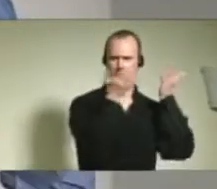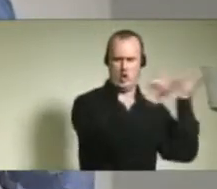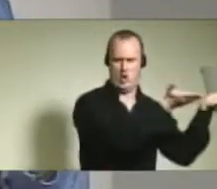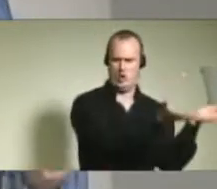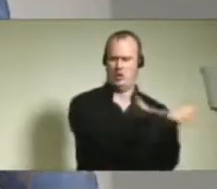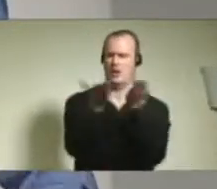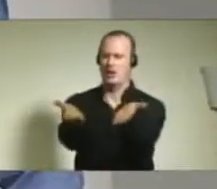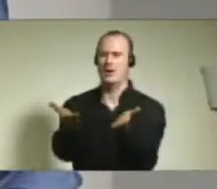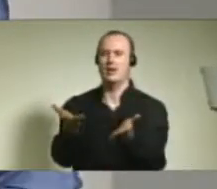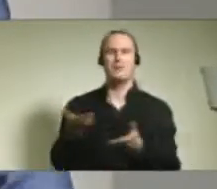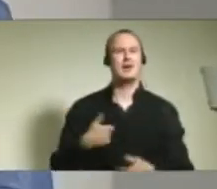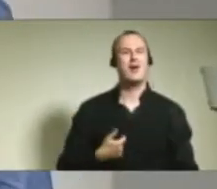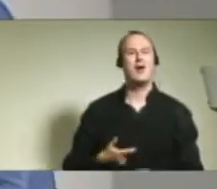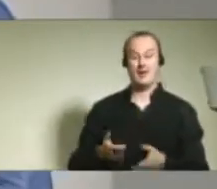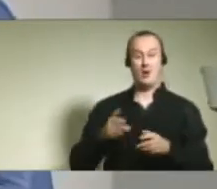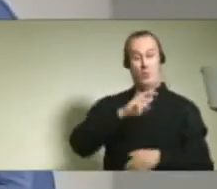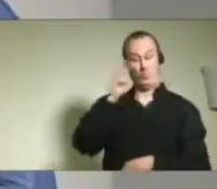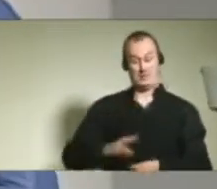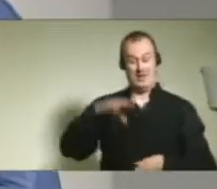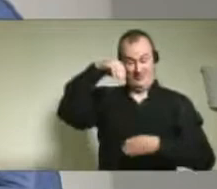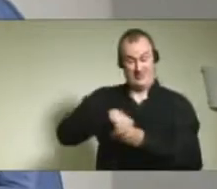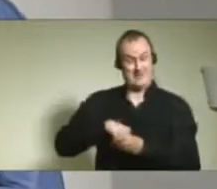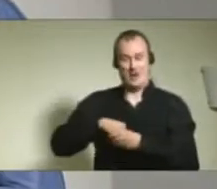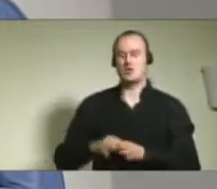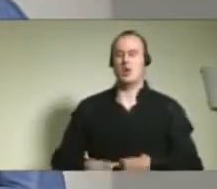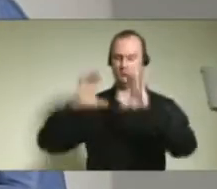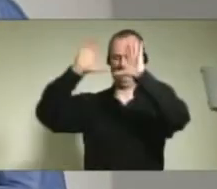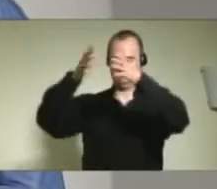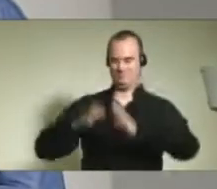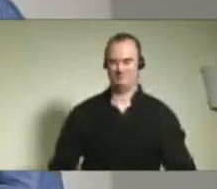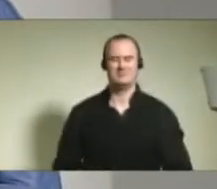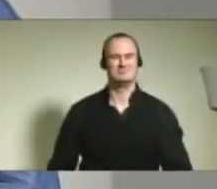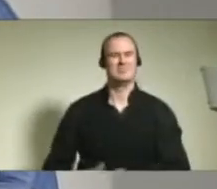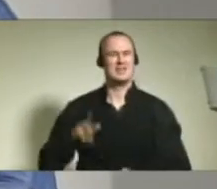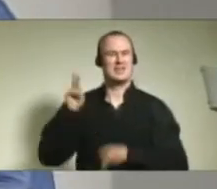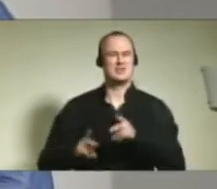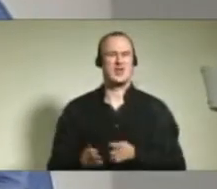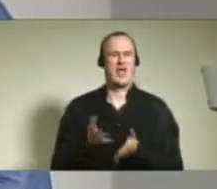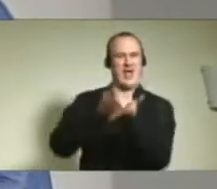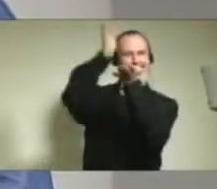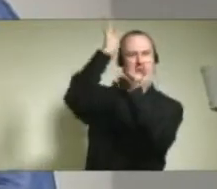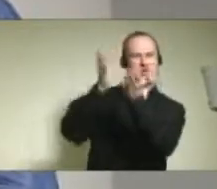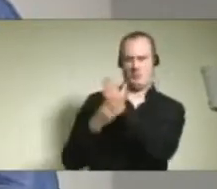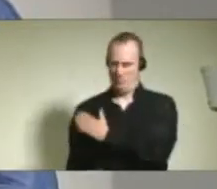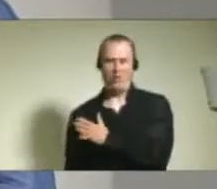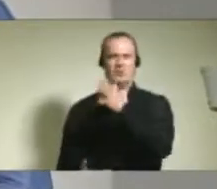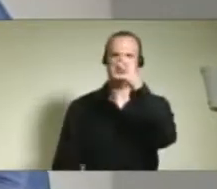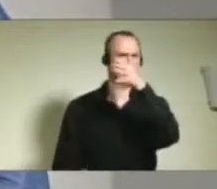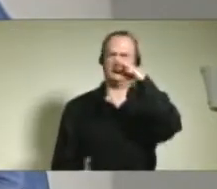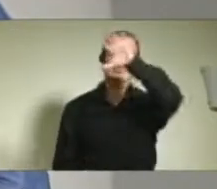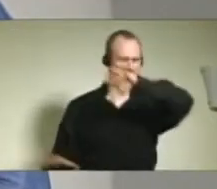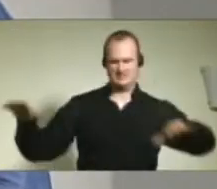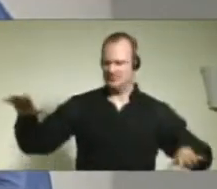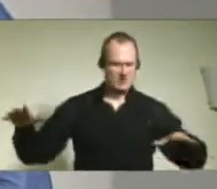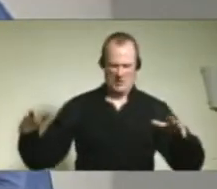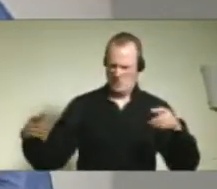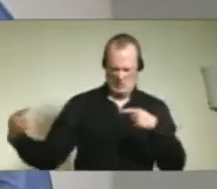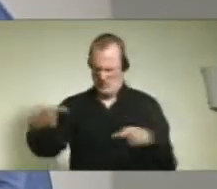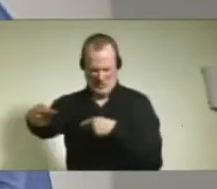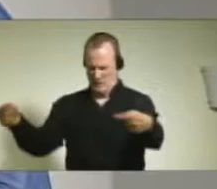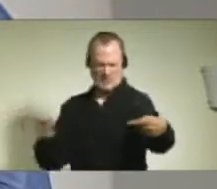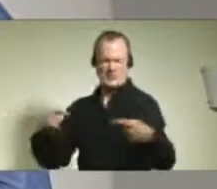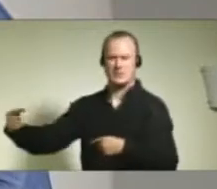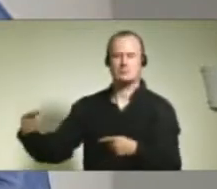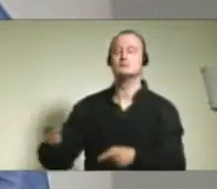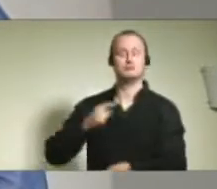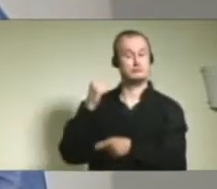classes. Et c'était intéressant parce que même dans le Windsor Star, les gens qui écrivaient se